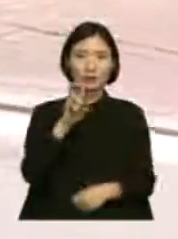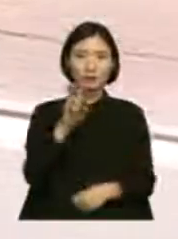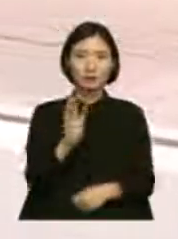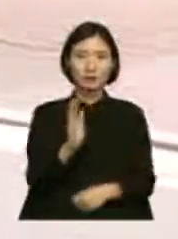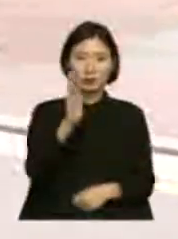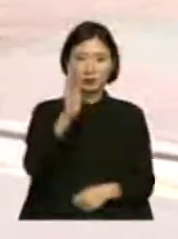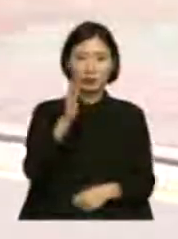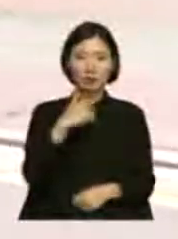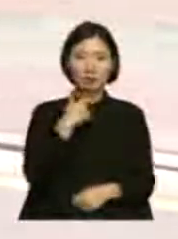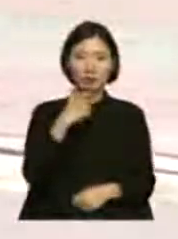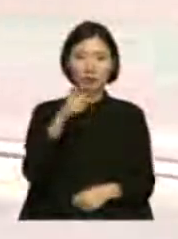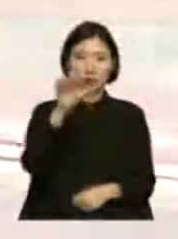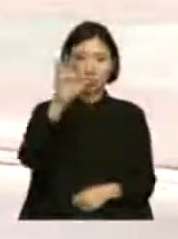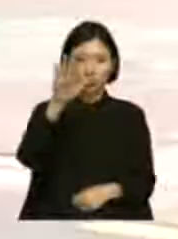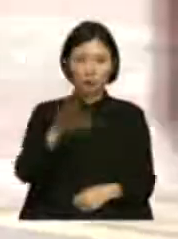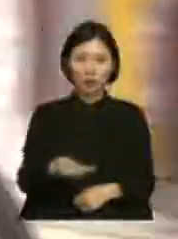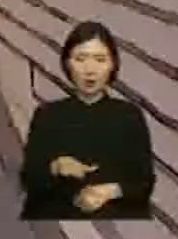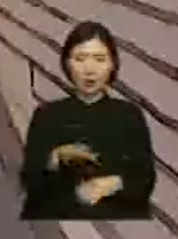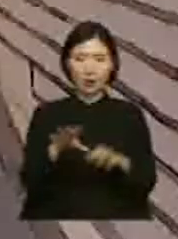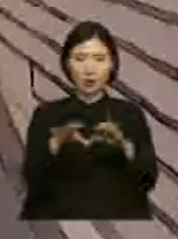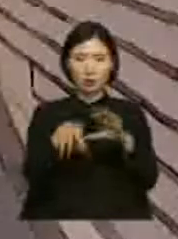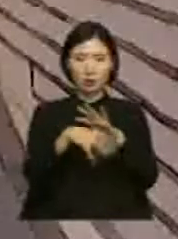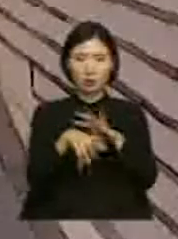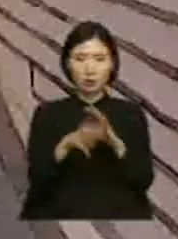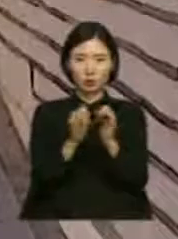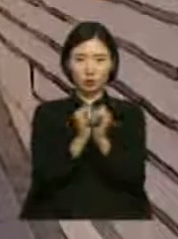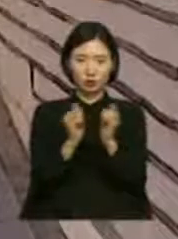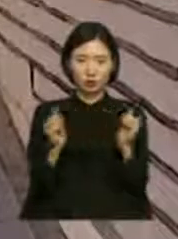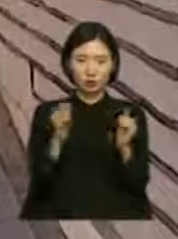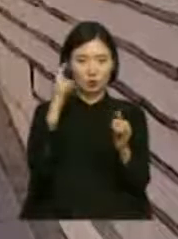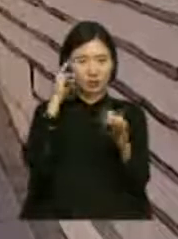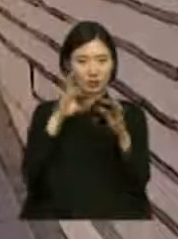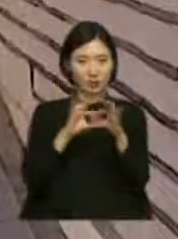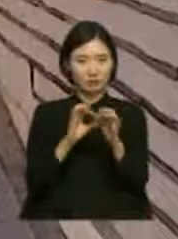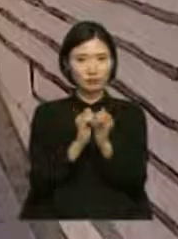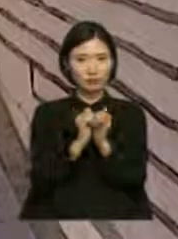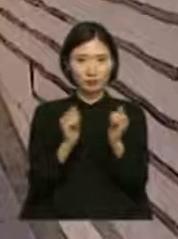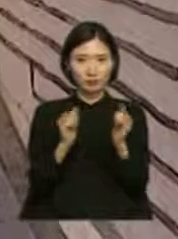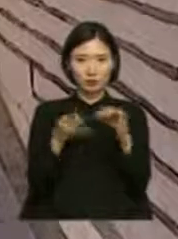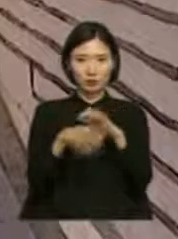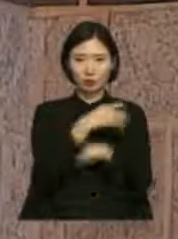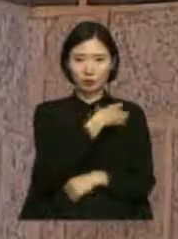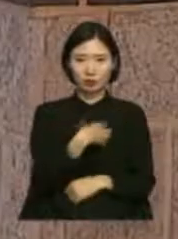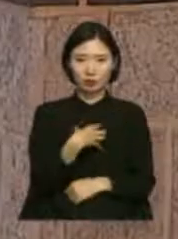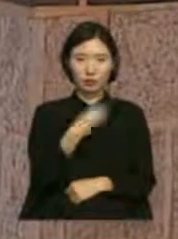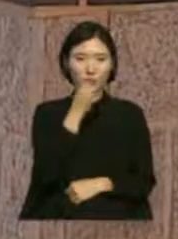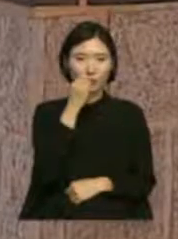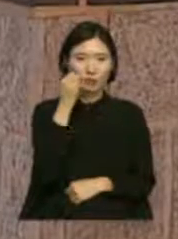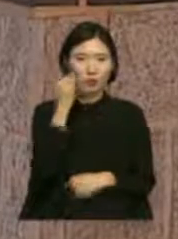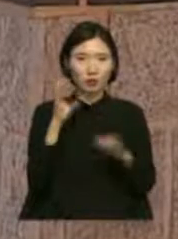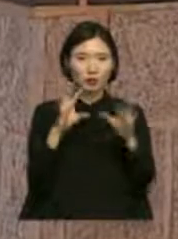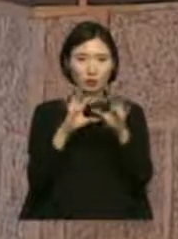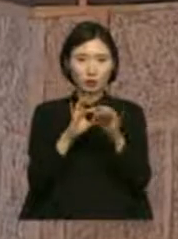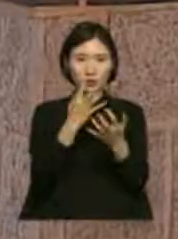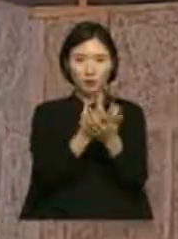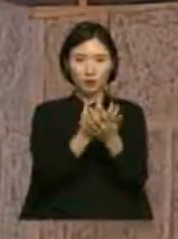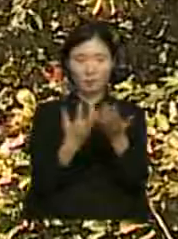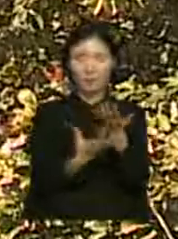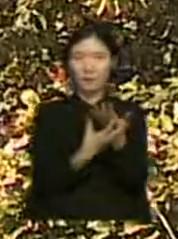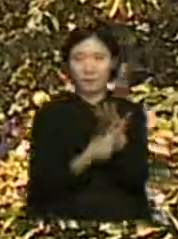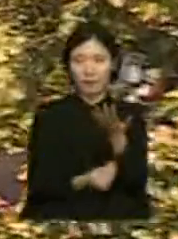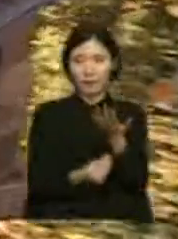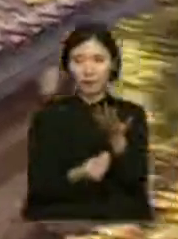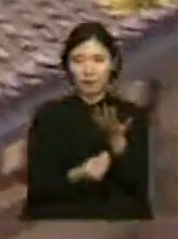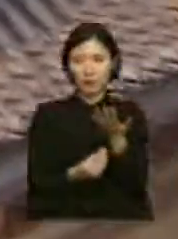이상에서 만 65세 이하의 종로구 주민입니다 관심 있는 주민은 종로구청 홈페이지에서 구비서류를 다운 받아